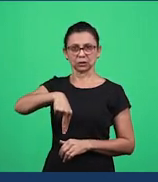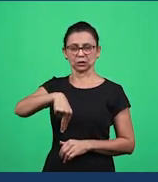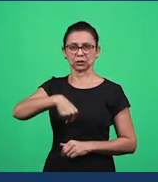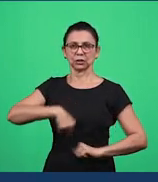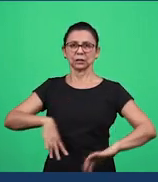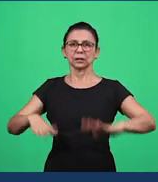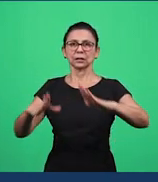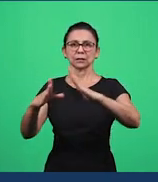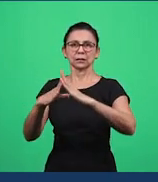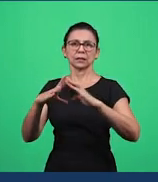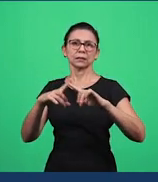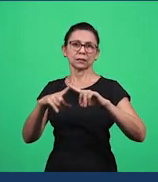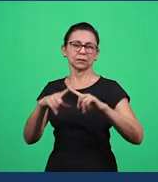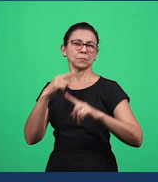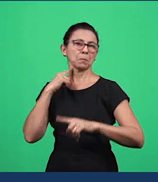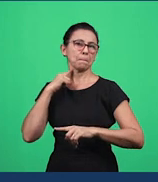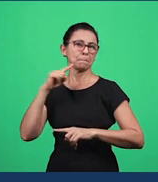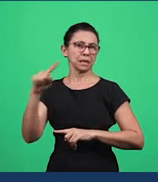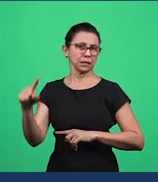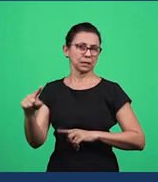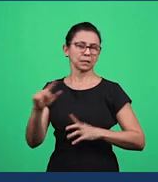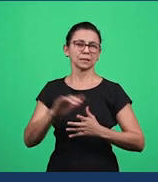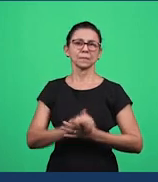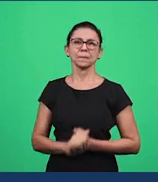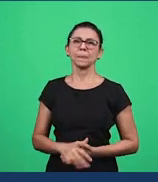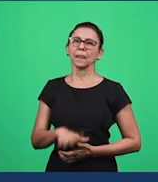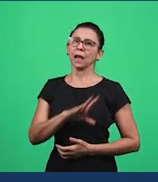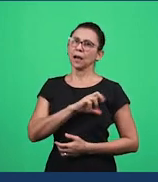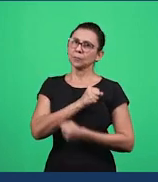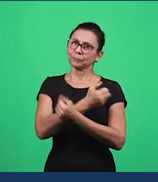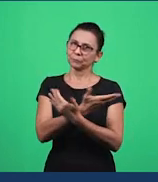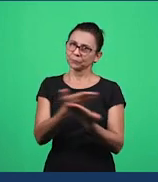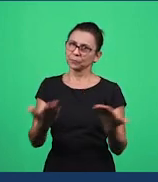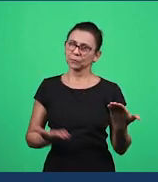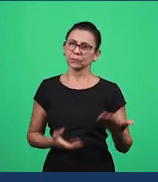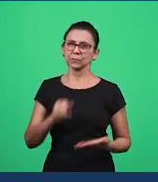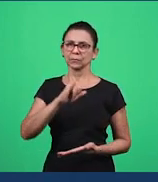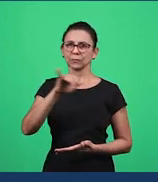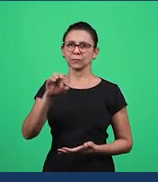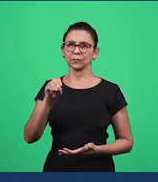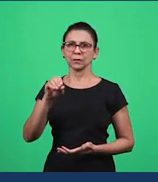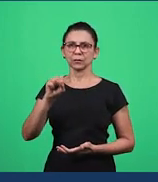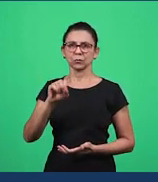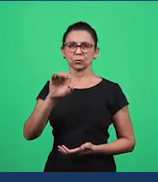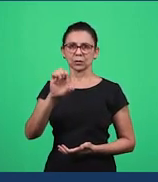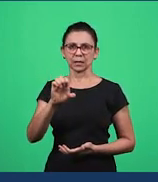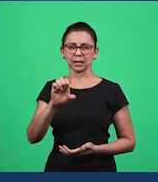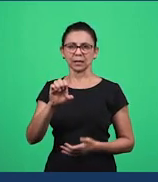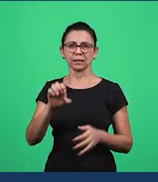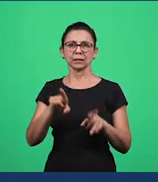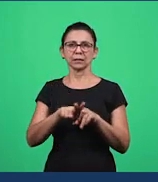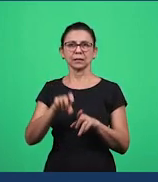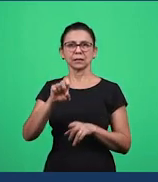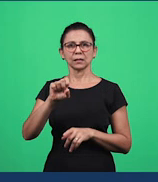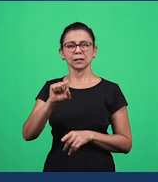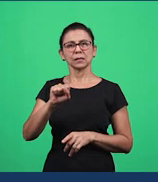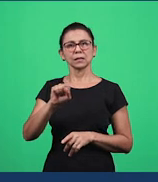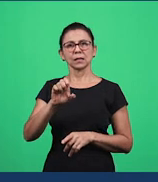церкви Линополис, Минас-Жерайс. Возлюбленные братья Жозе Жентил и